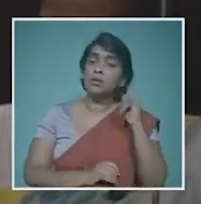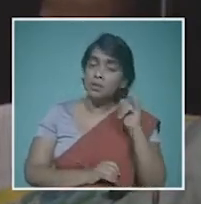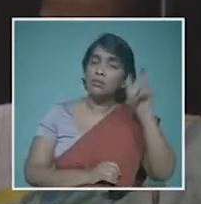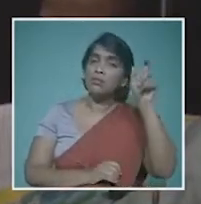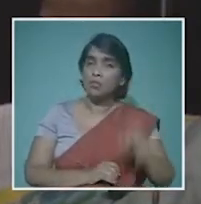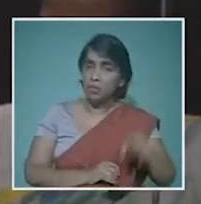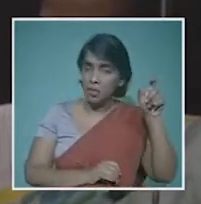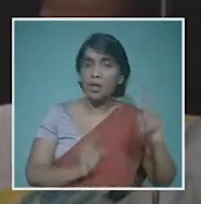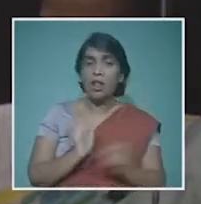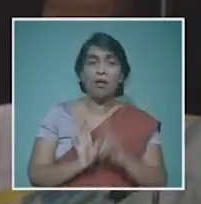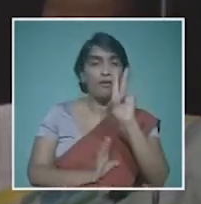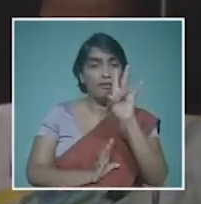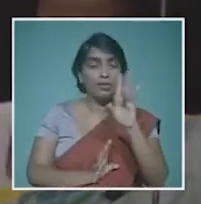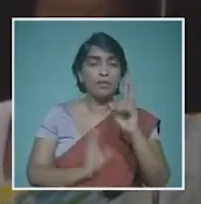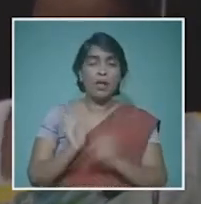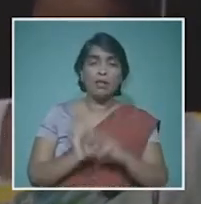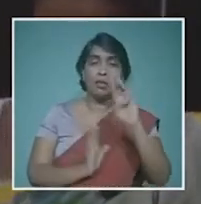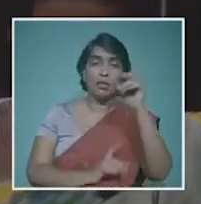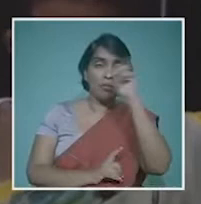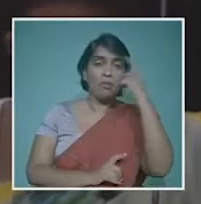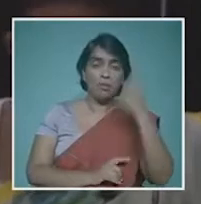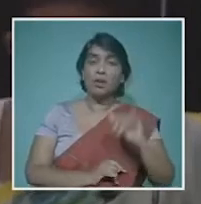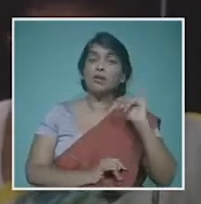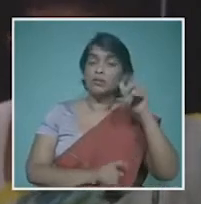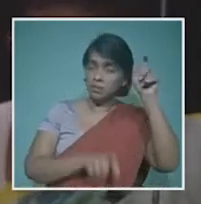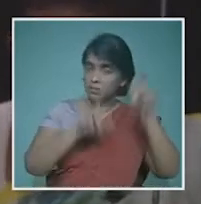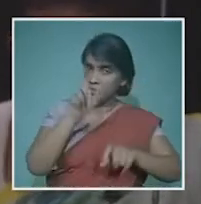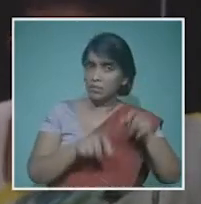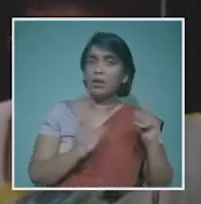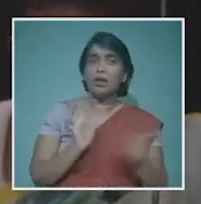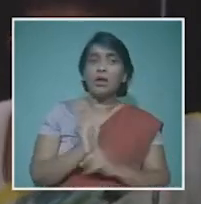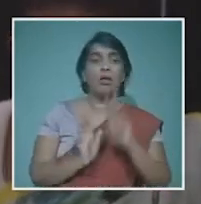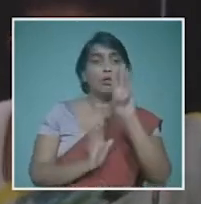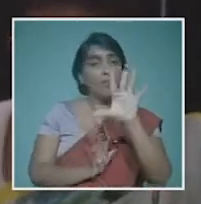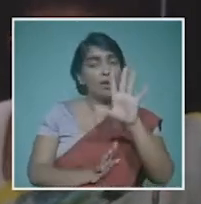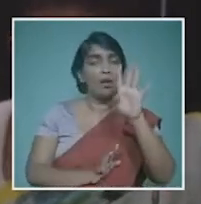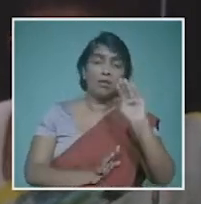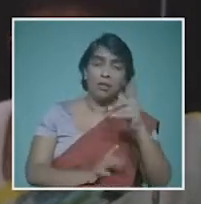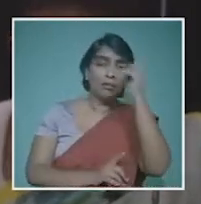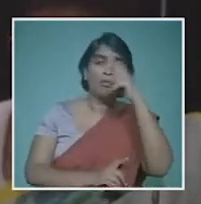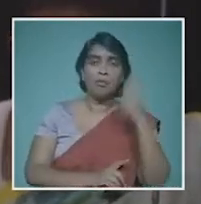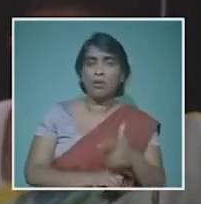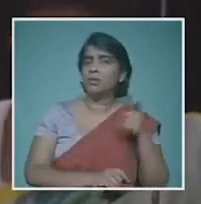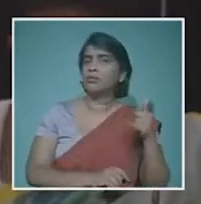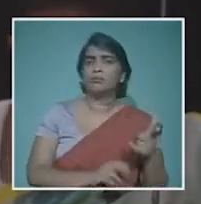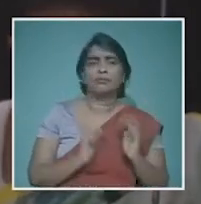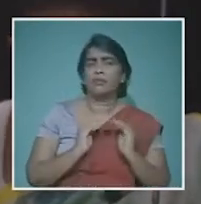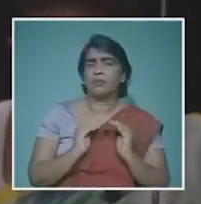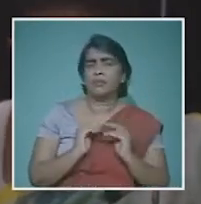ඉන්නවා 125 30 පඩි ගන්න අය. සමහර අය ඉන්නවා 135 40 පඩි ගන්න අය. මේගොල්ලන්ට මේක අදාළ